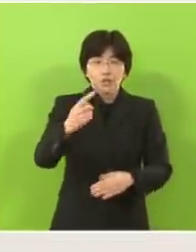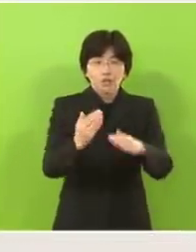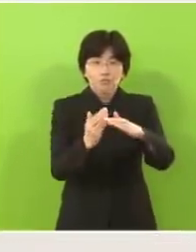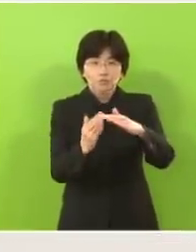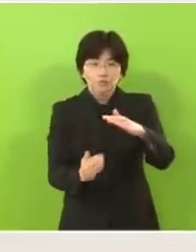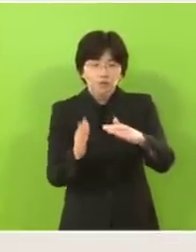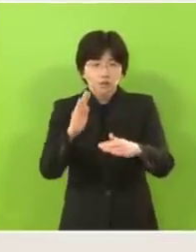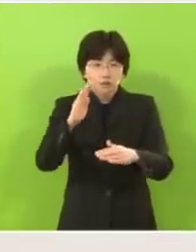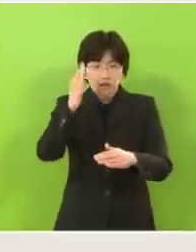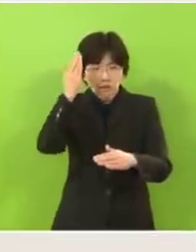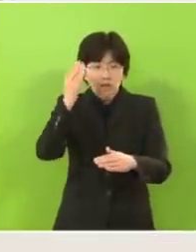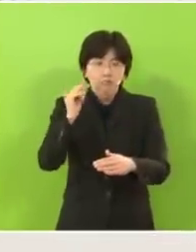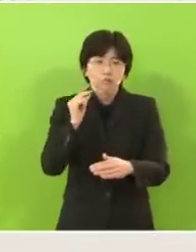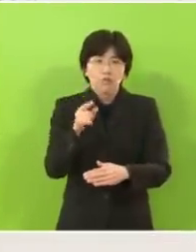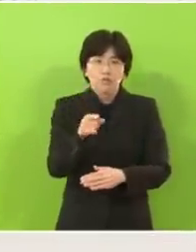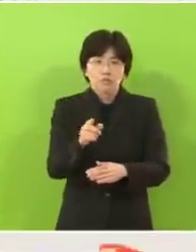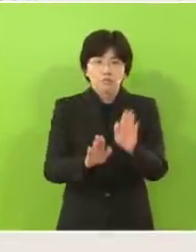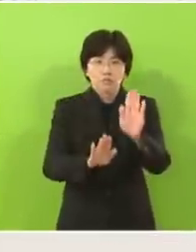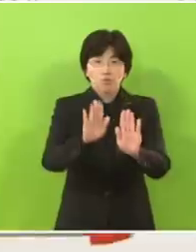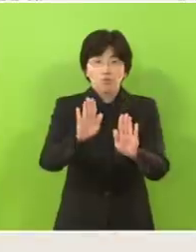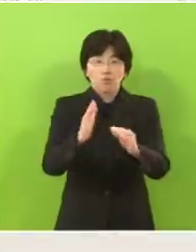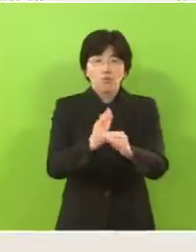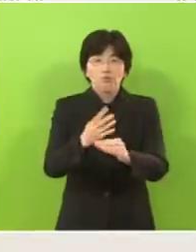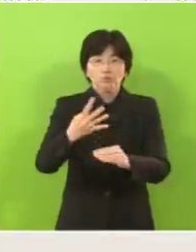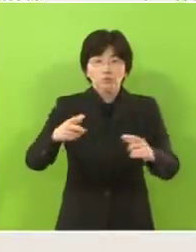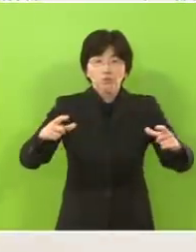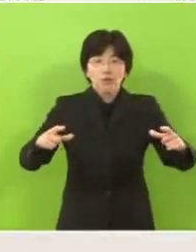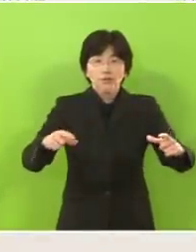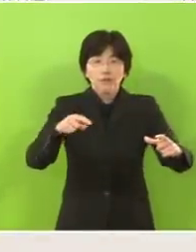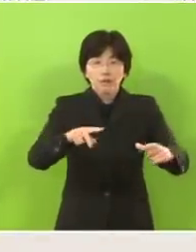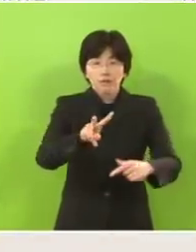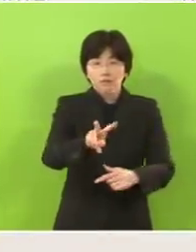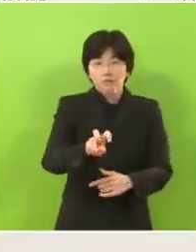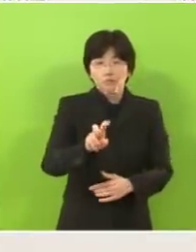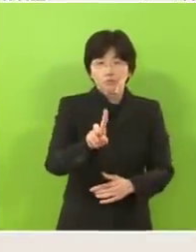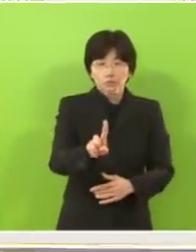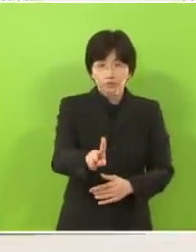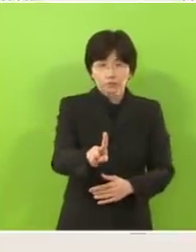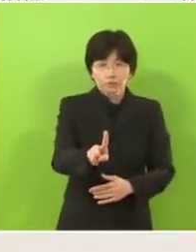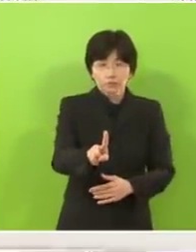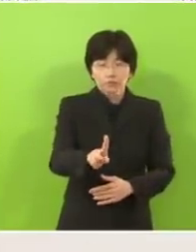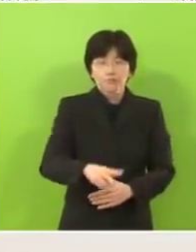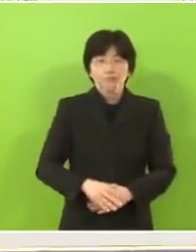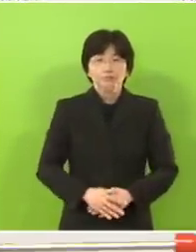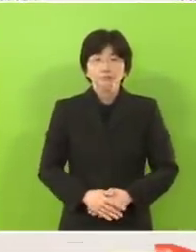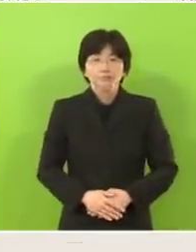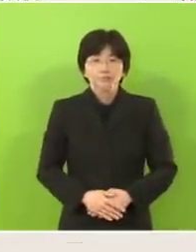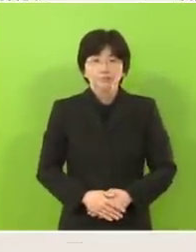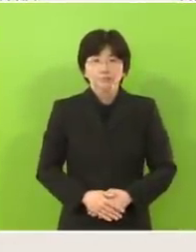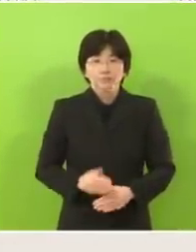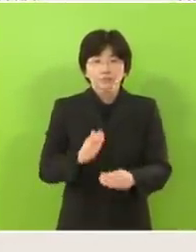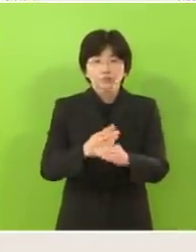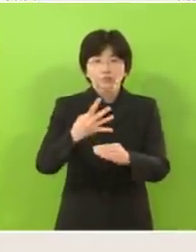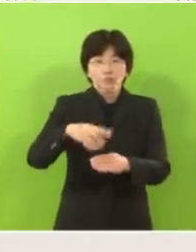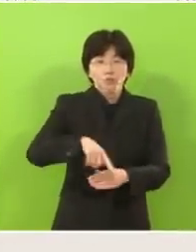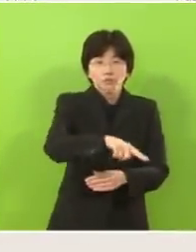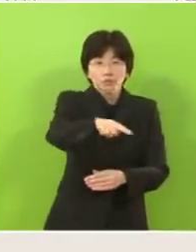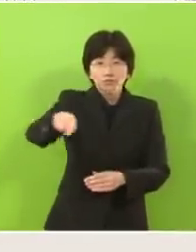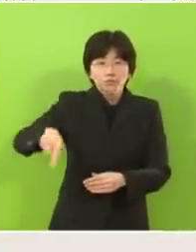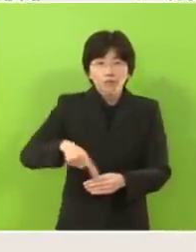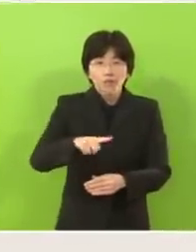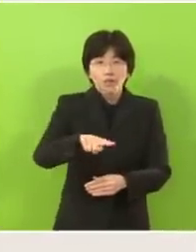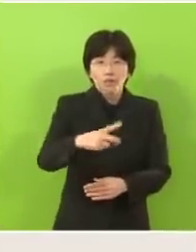切ることがございません注4保健所管内でも21名でております中8地域全体で